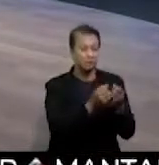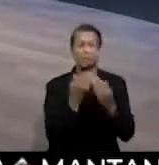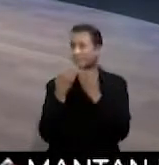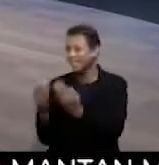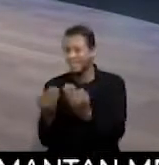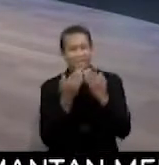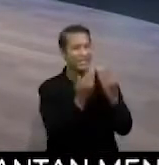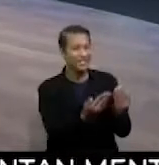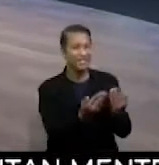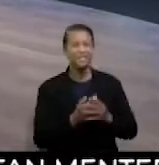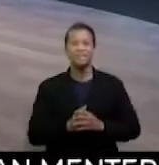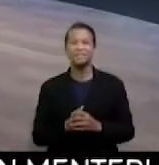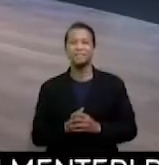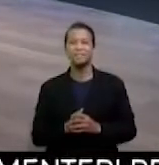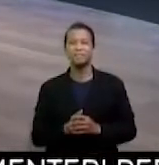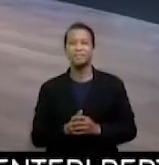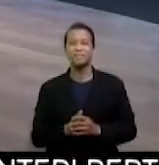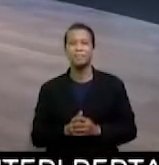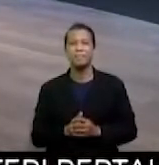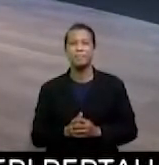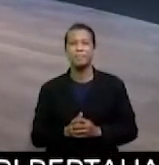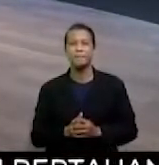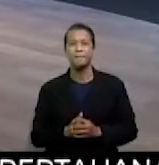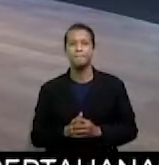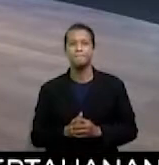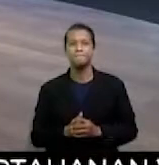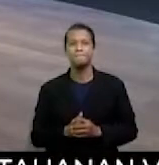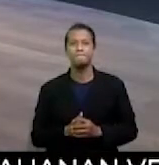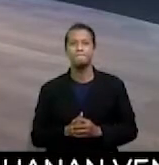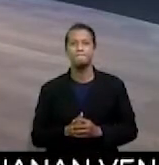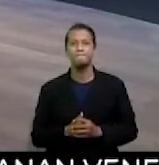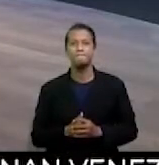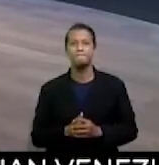Nazir. Terima kasih atas waktunya dan salam sehat selalu. Terima kasih.